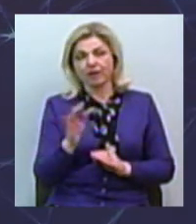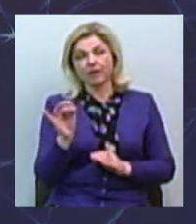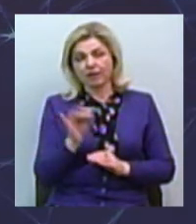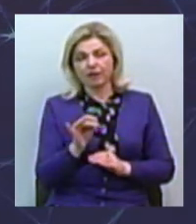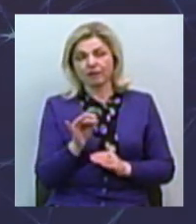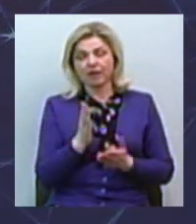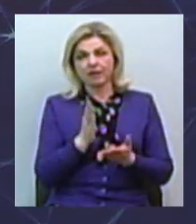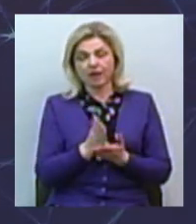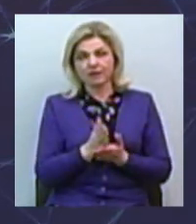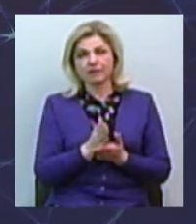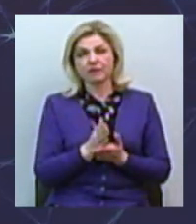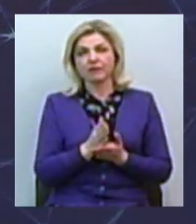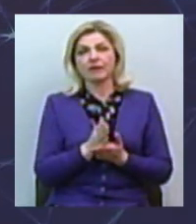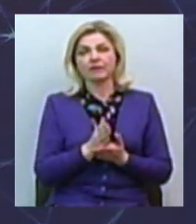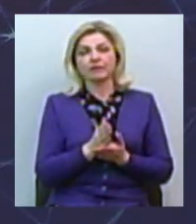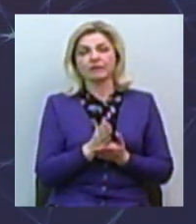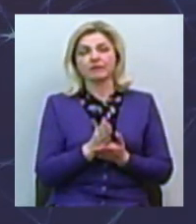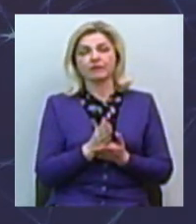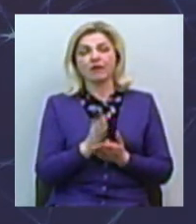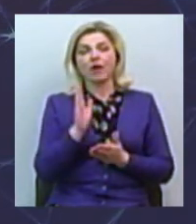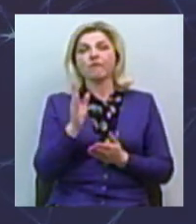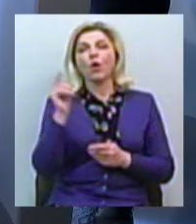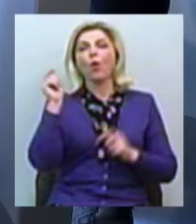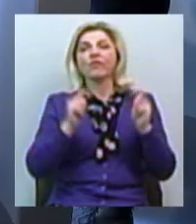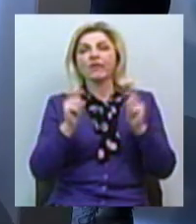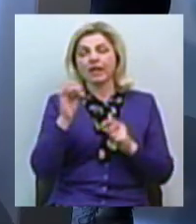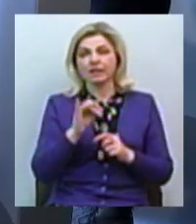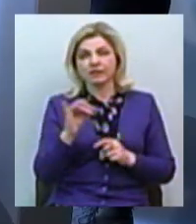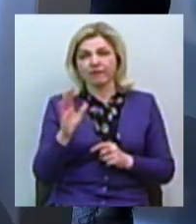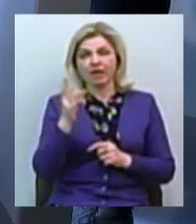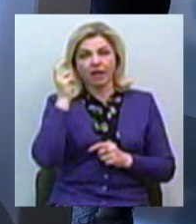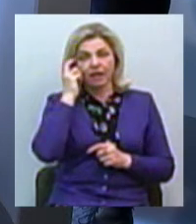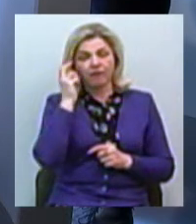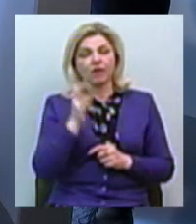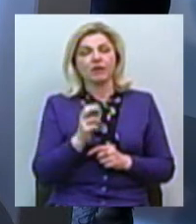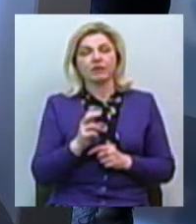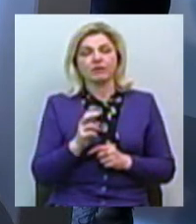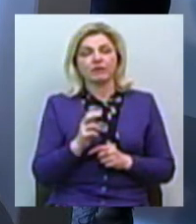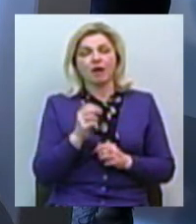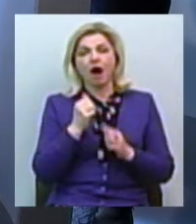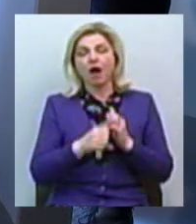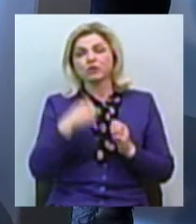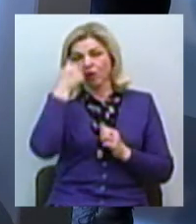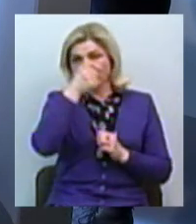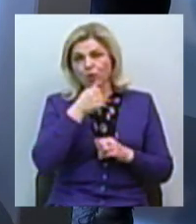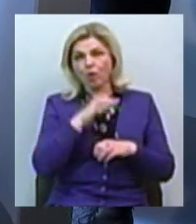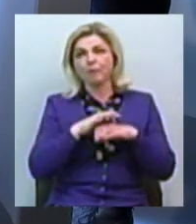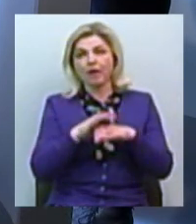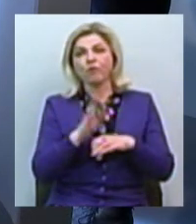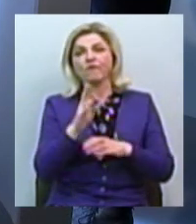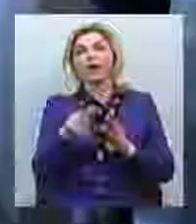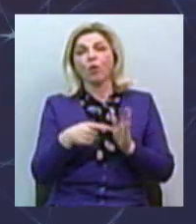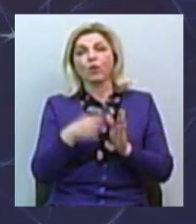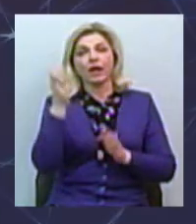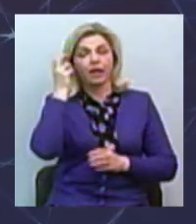і є у нас також і конференція «Київ Tech Hub», щорочні ми організуємо у Києві, а